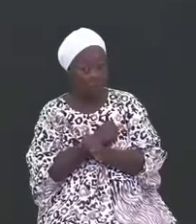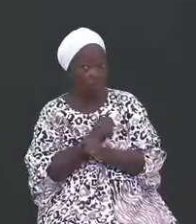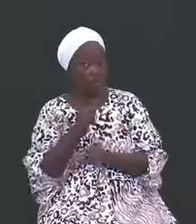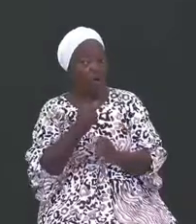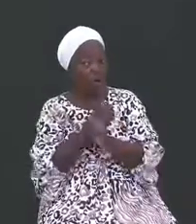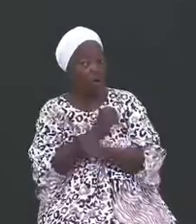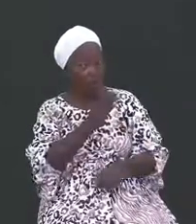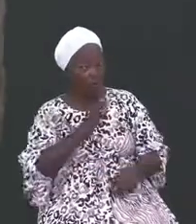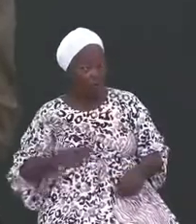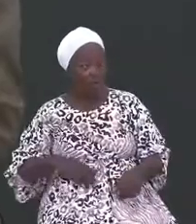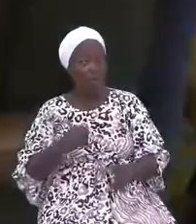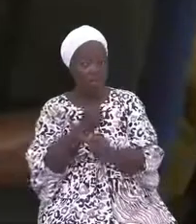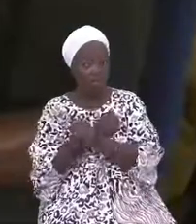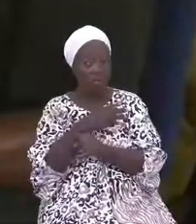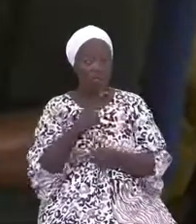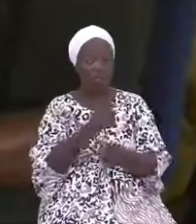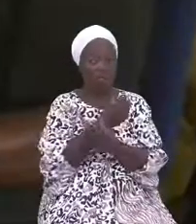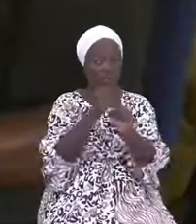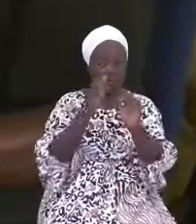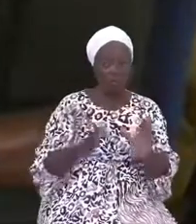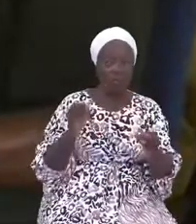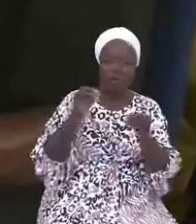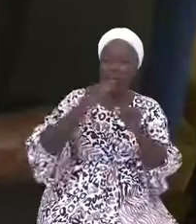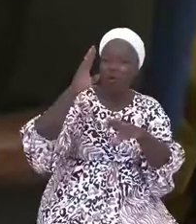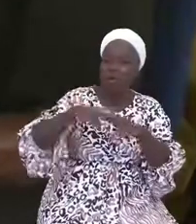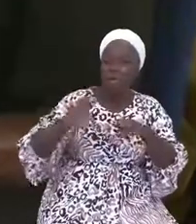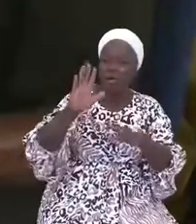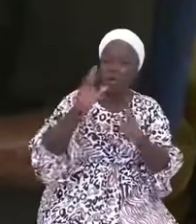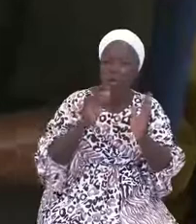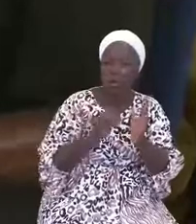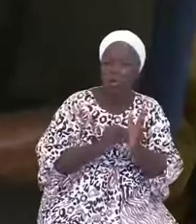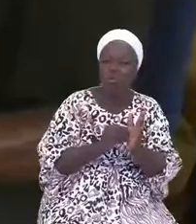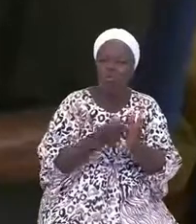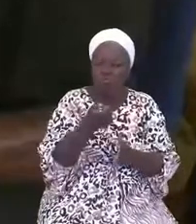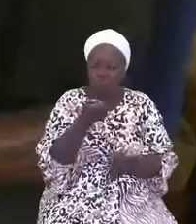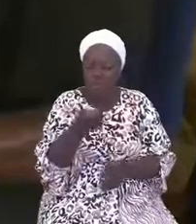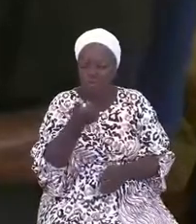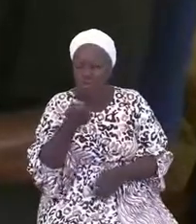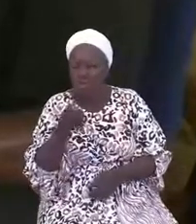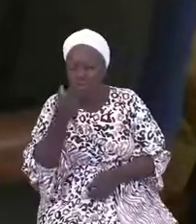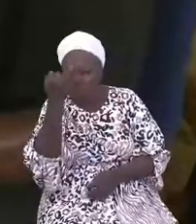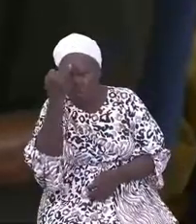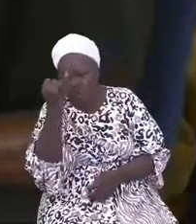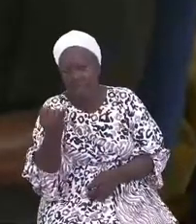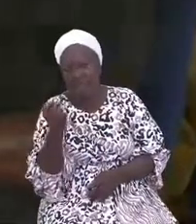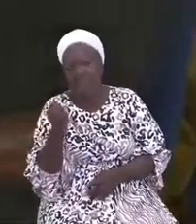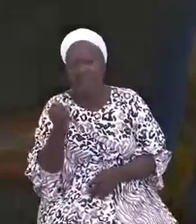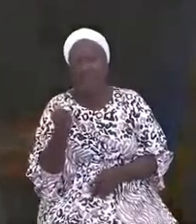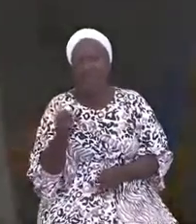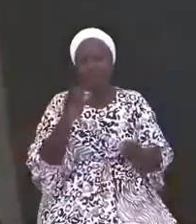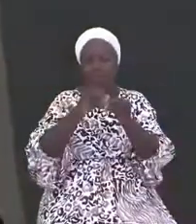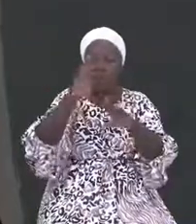aime le Sauveur plus que tes idées personnelles plus